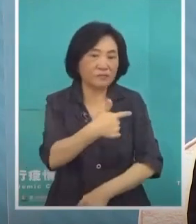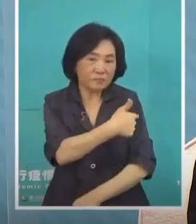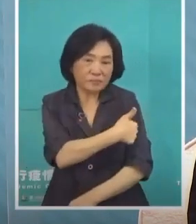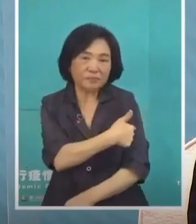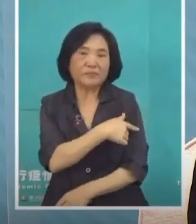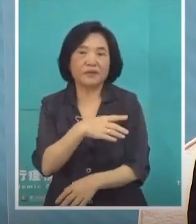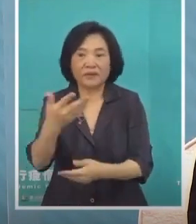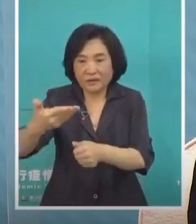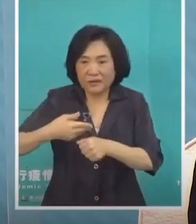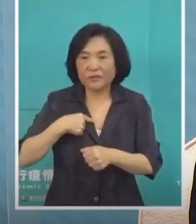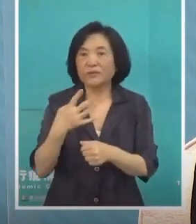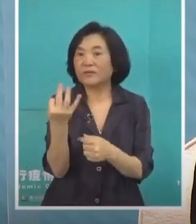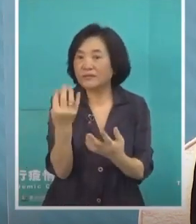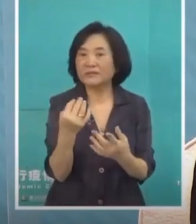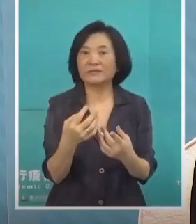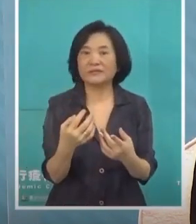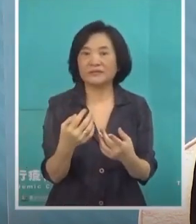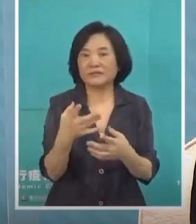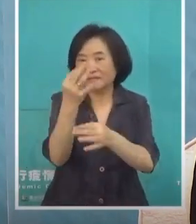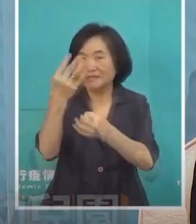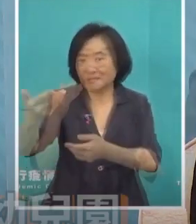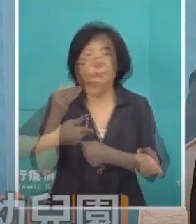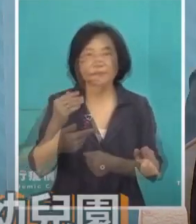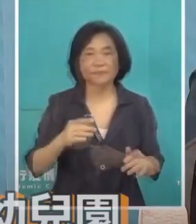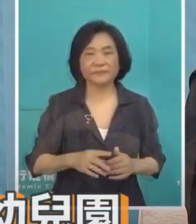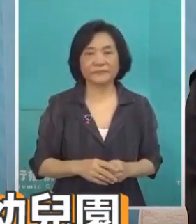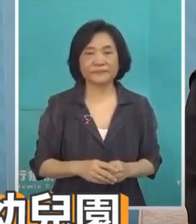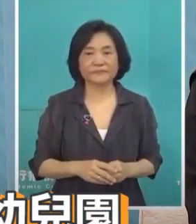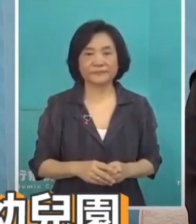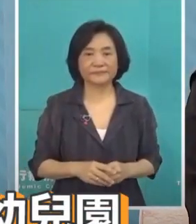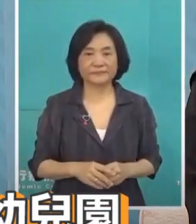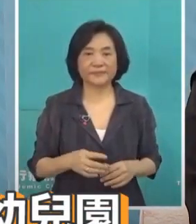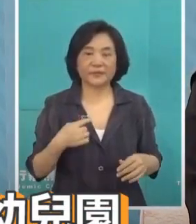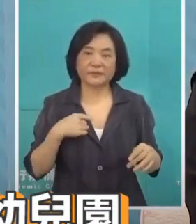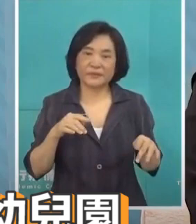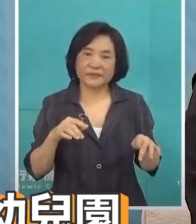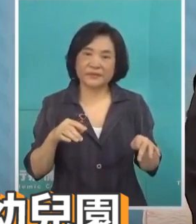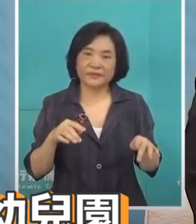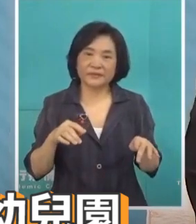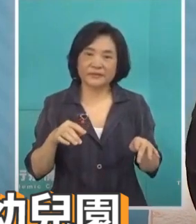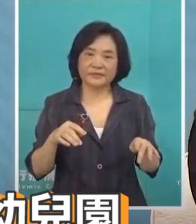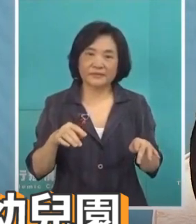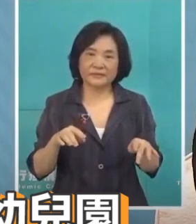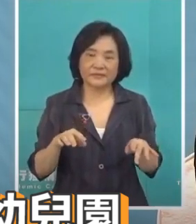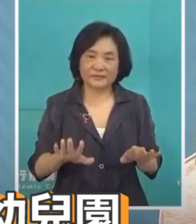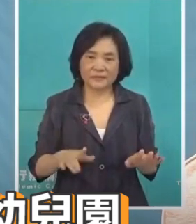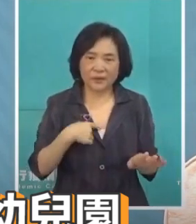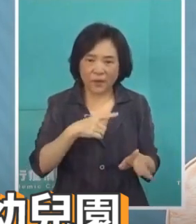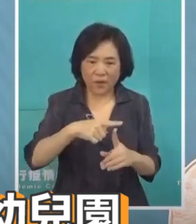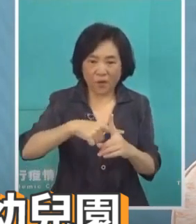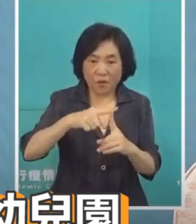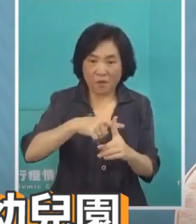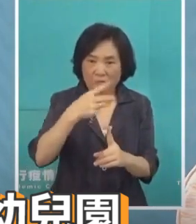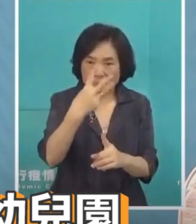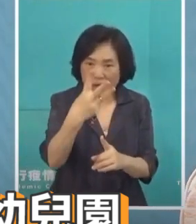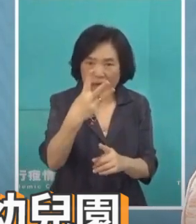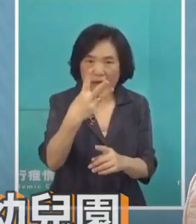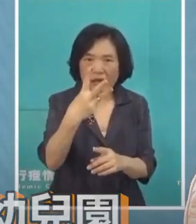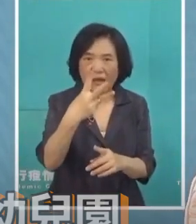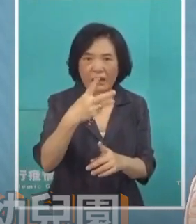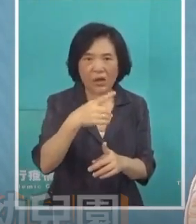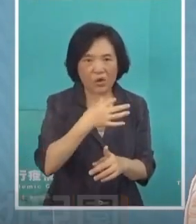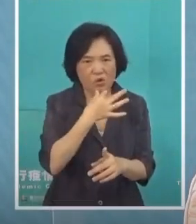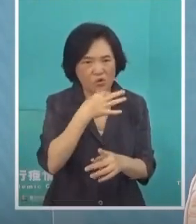要给我们的速度，那我们要做适当的部署。显然呢，这个3级管制会再下去的